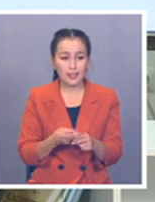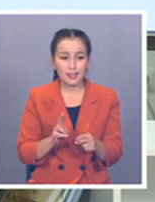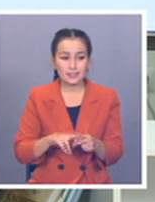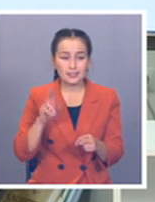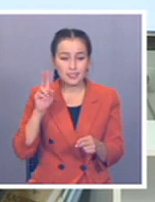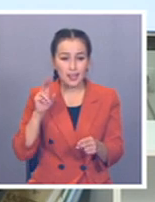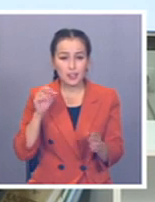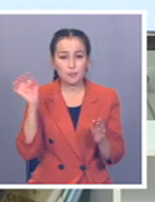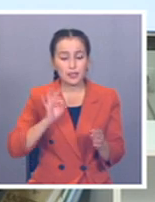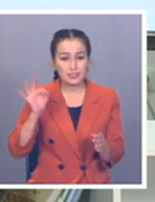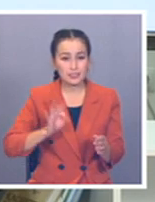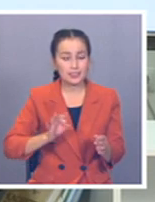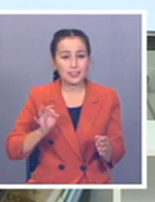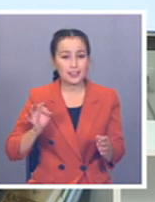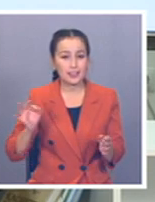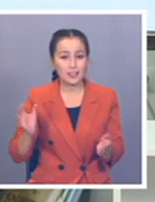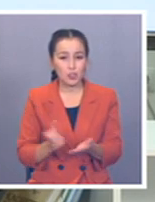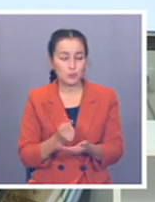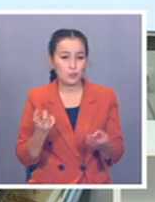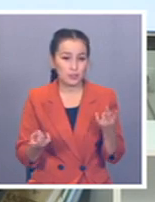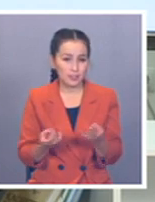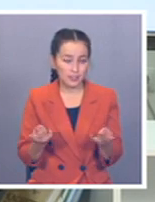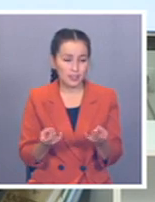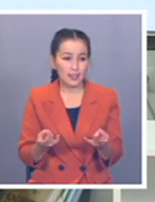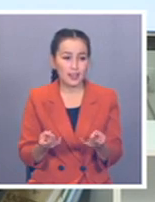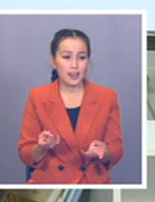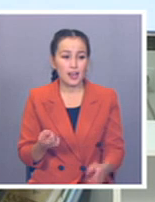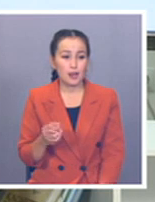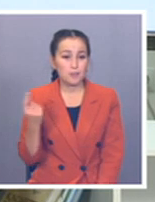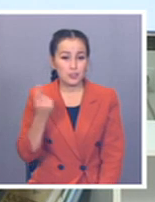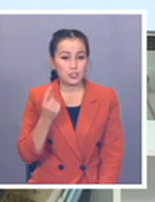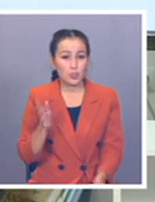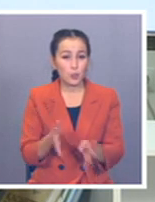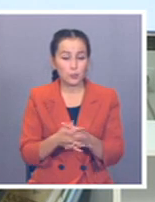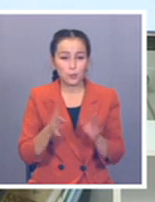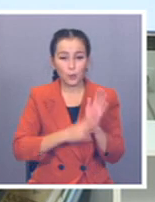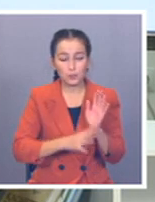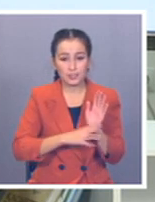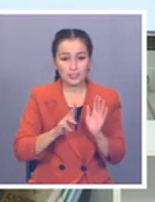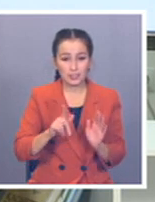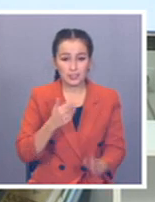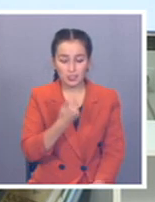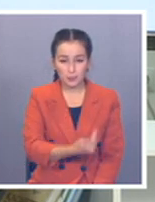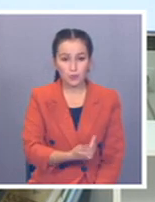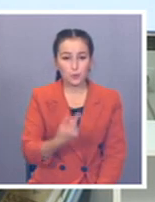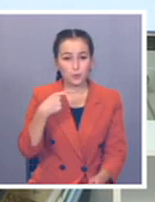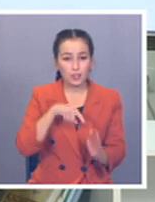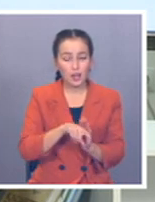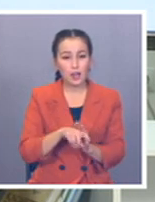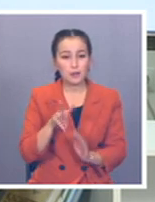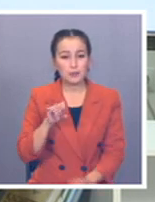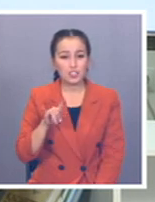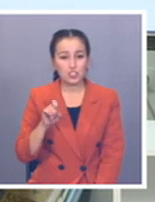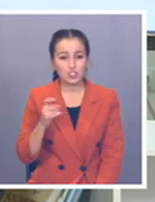процентін табу амалын орындаймыз. Демек, бізде бірінші қорытпаның салмағы 90 кг, ал ондағы мырыш